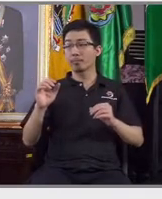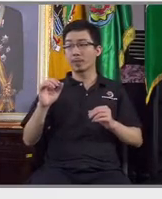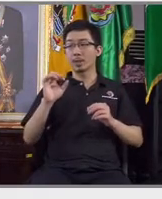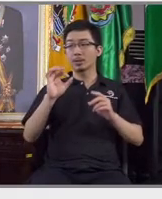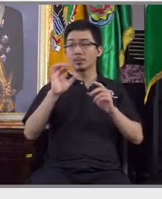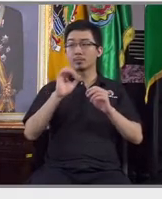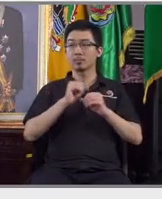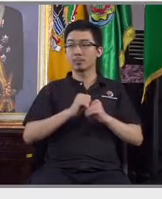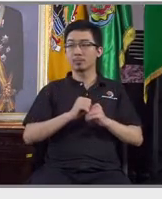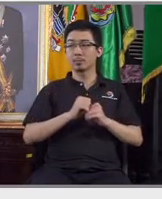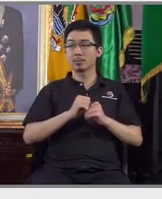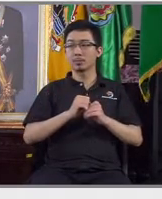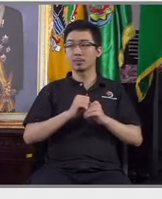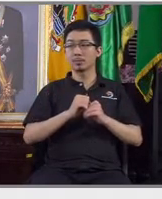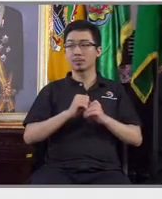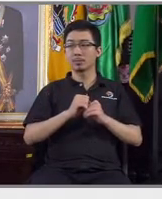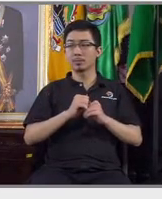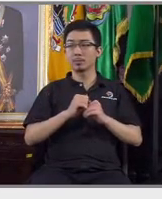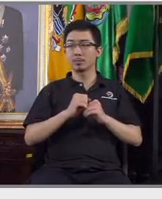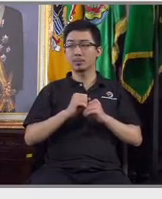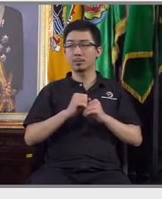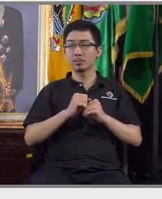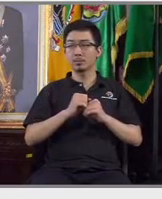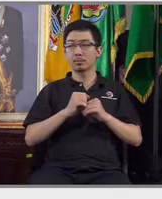90,57. Rata-rata lama sekolah